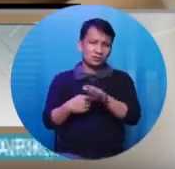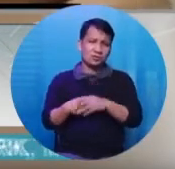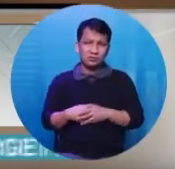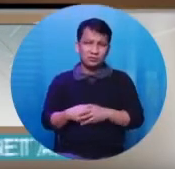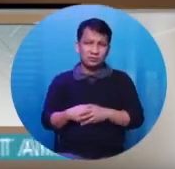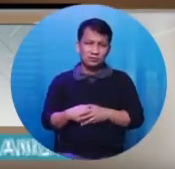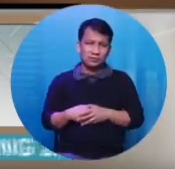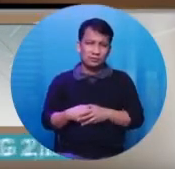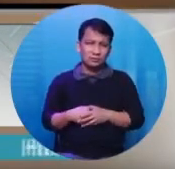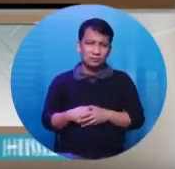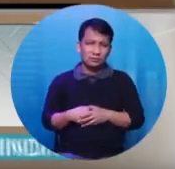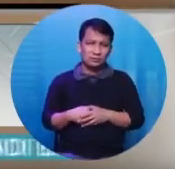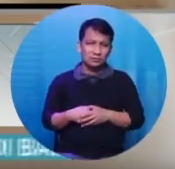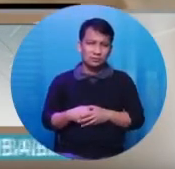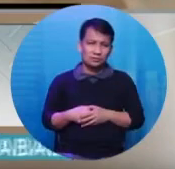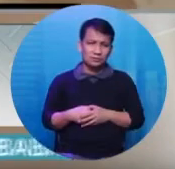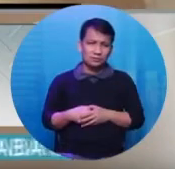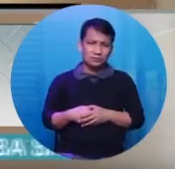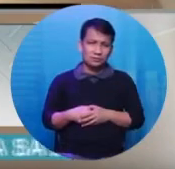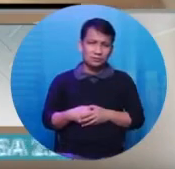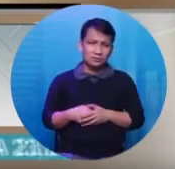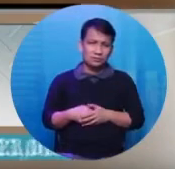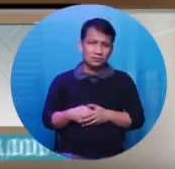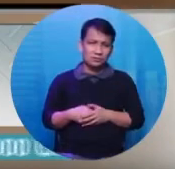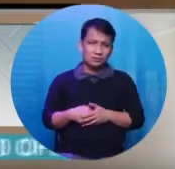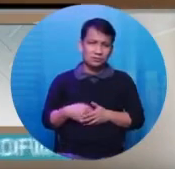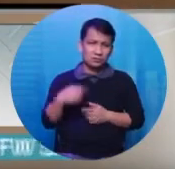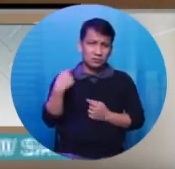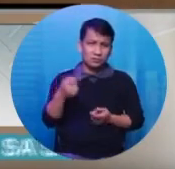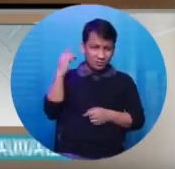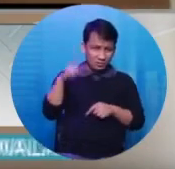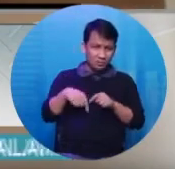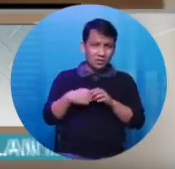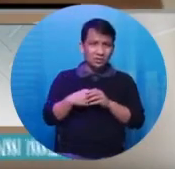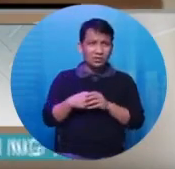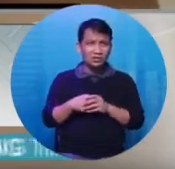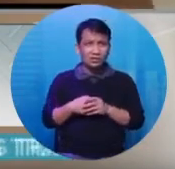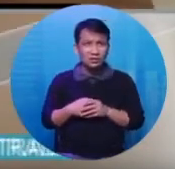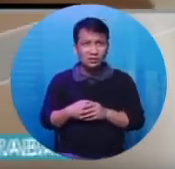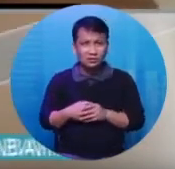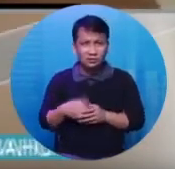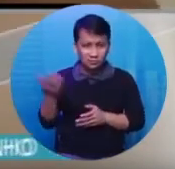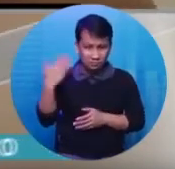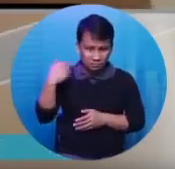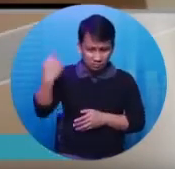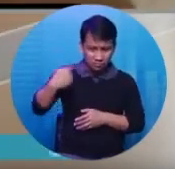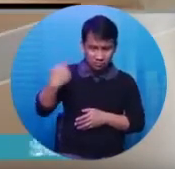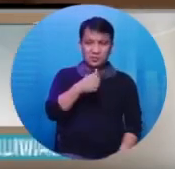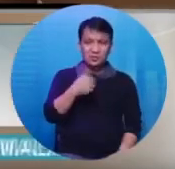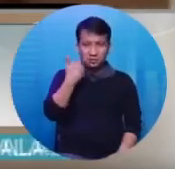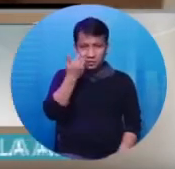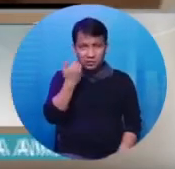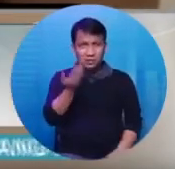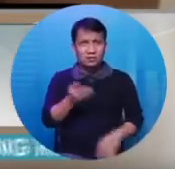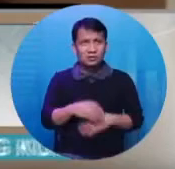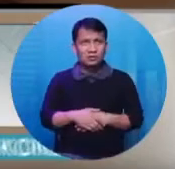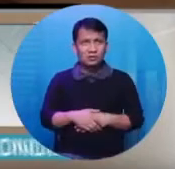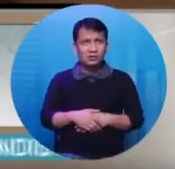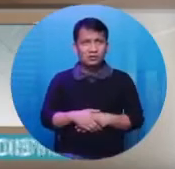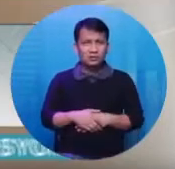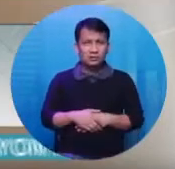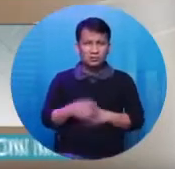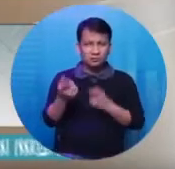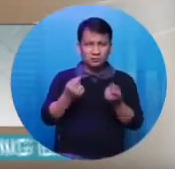ng totoo. Kasi, puro kasi nangalingan po yung sinasabi niya. Kaya baliktad niya po ako sa mga tao. Ano po